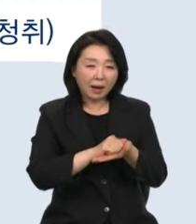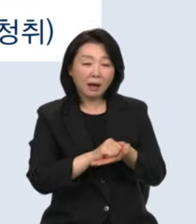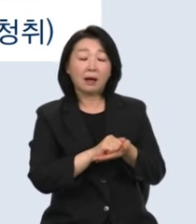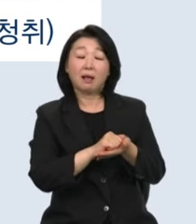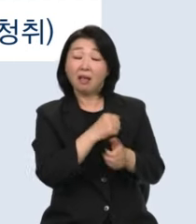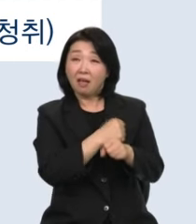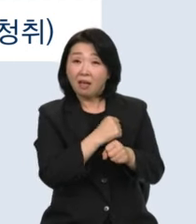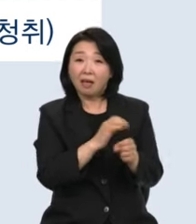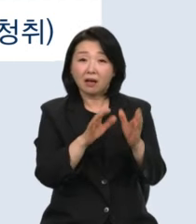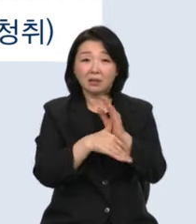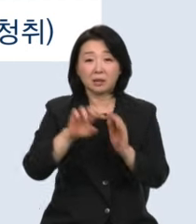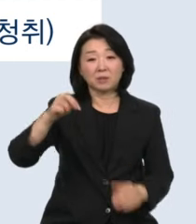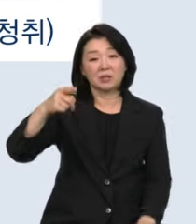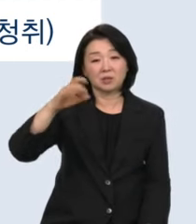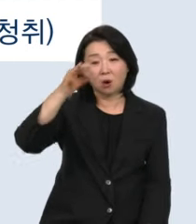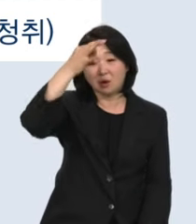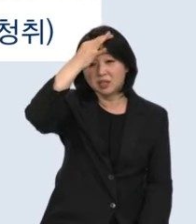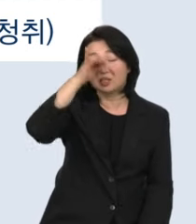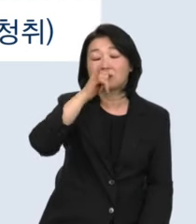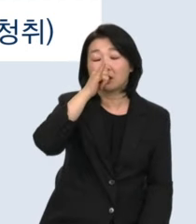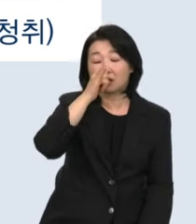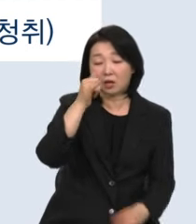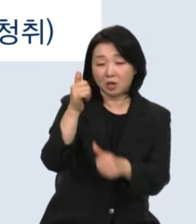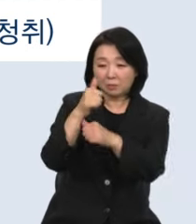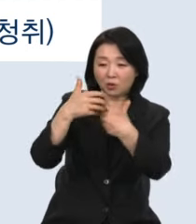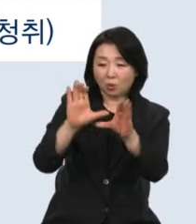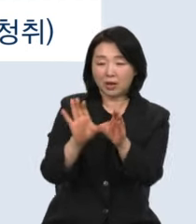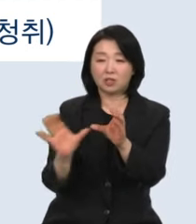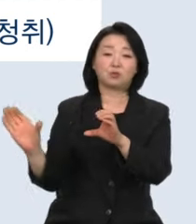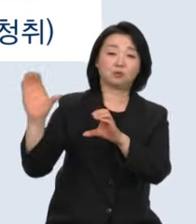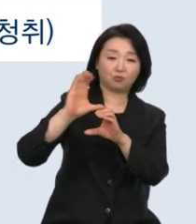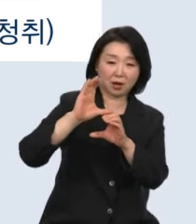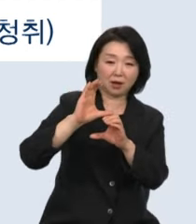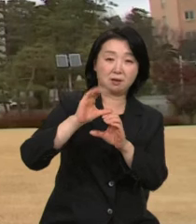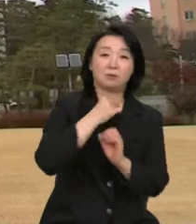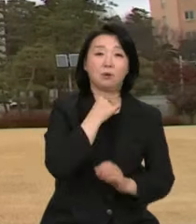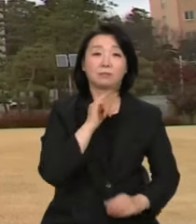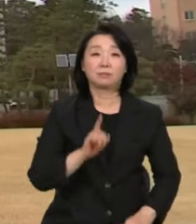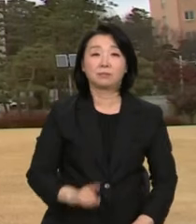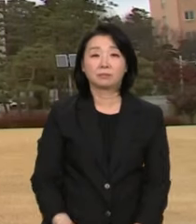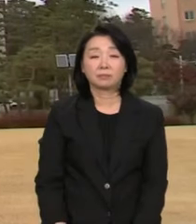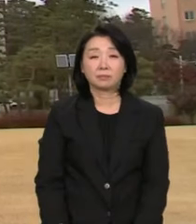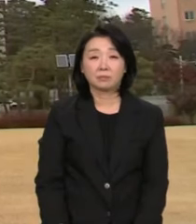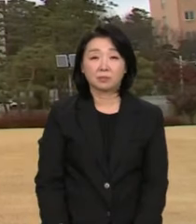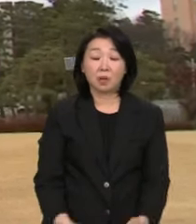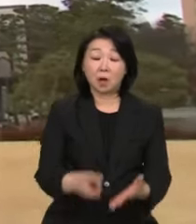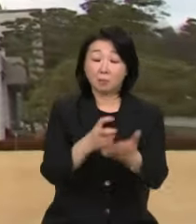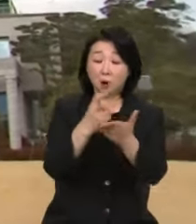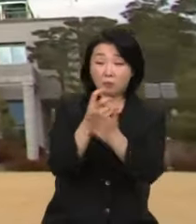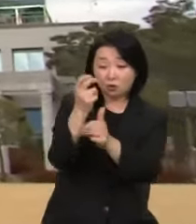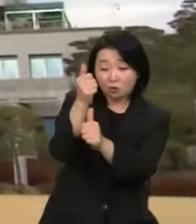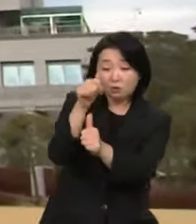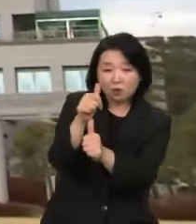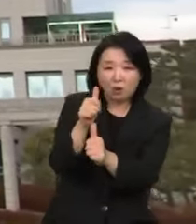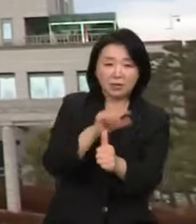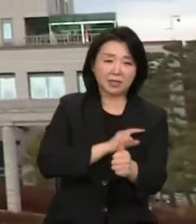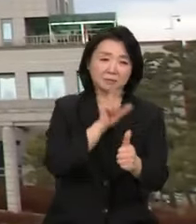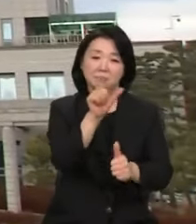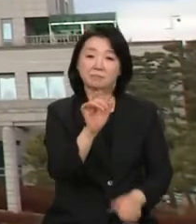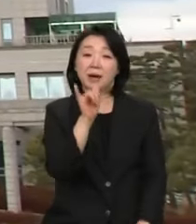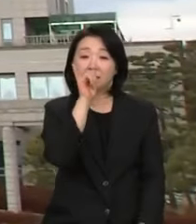역할에 민정기능을 갖춘 비서관실을 추가하는 방안이 거론됩니다. 법률수석 등 여러 명칭이